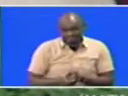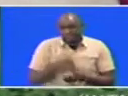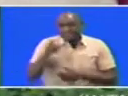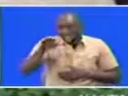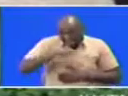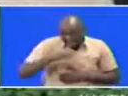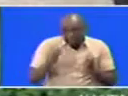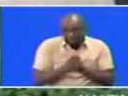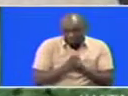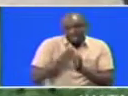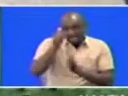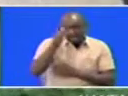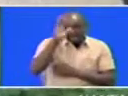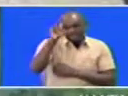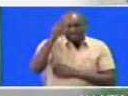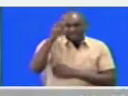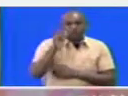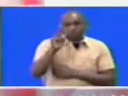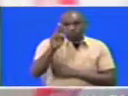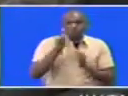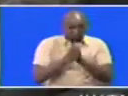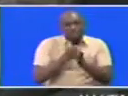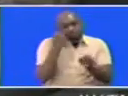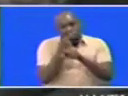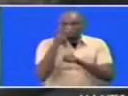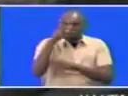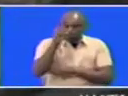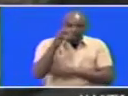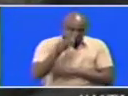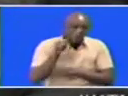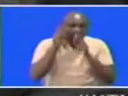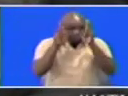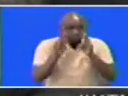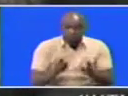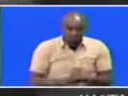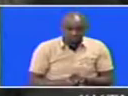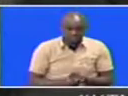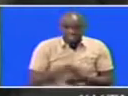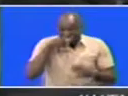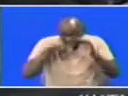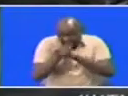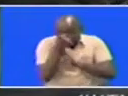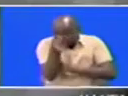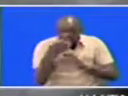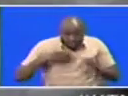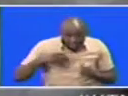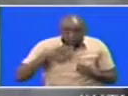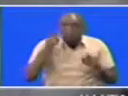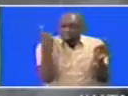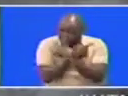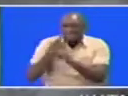Panaitwa mapango ya Abindu Adet, kilomita 12 hivi kutoka mjini Kisumu. Hapo ndani watu kutoka